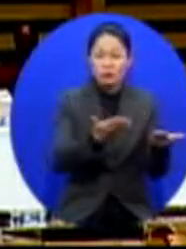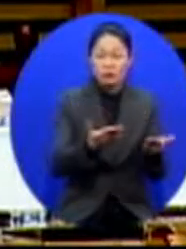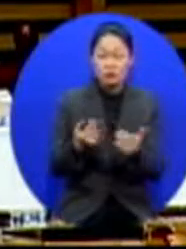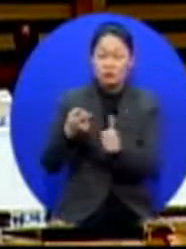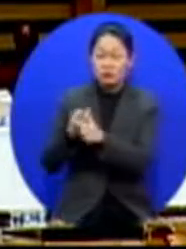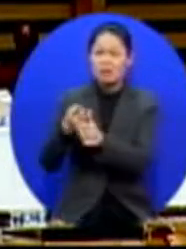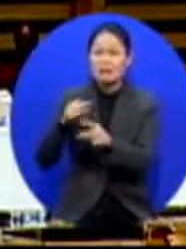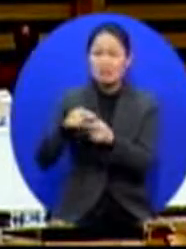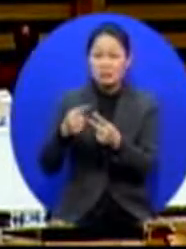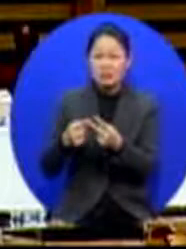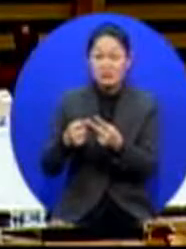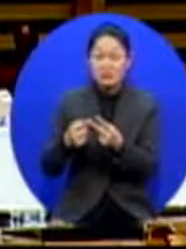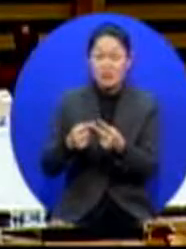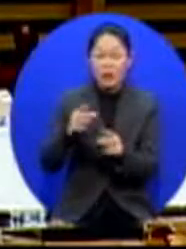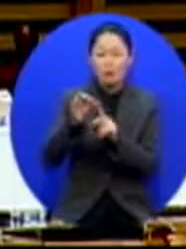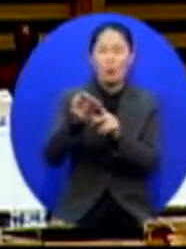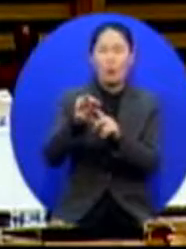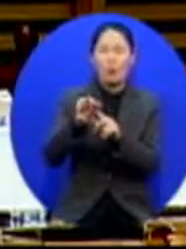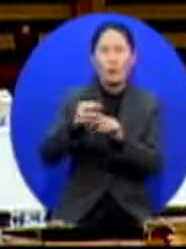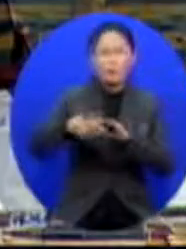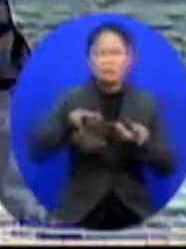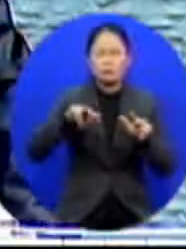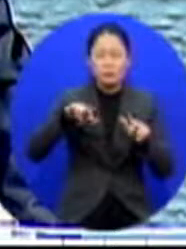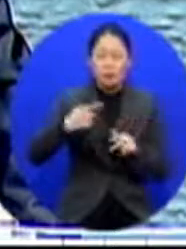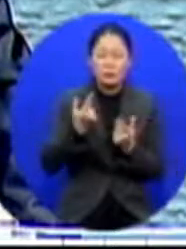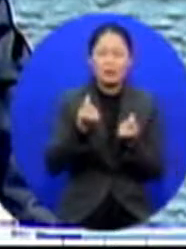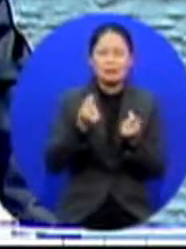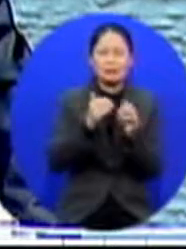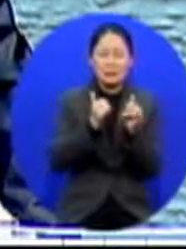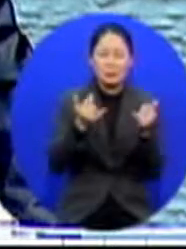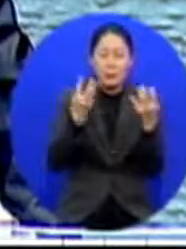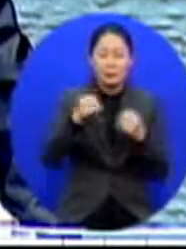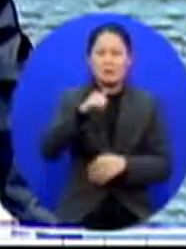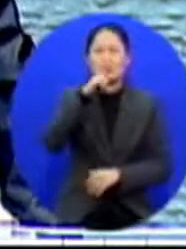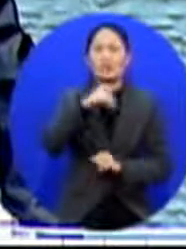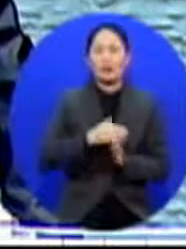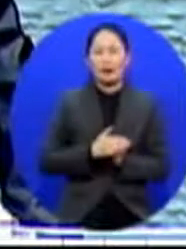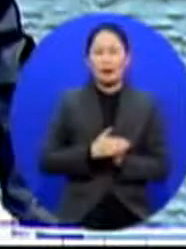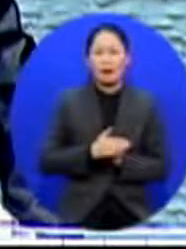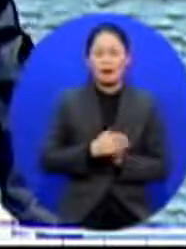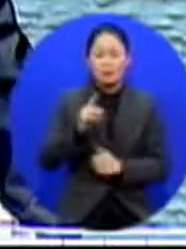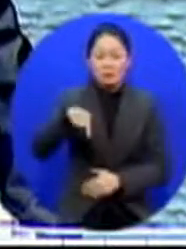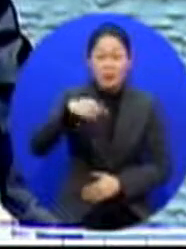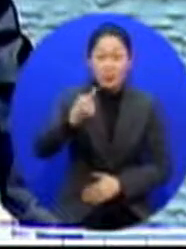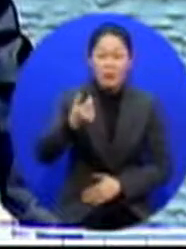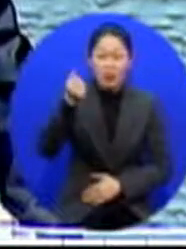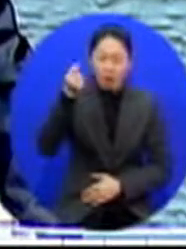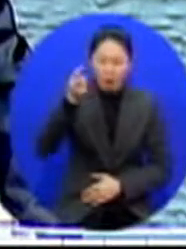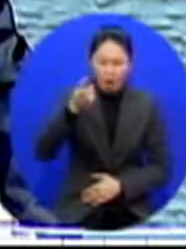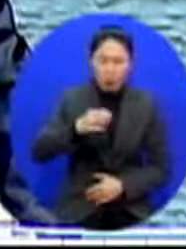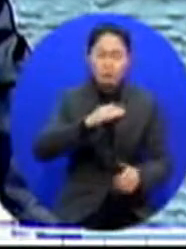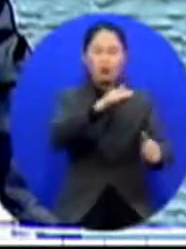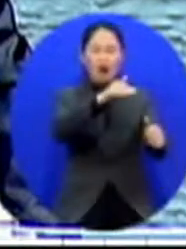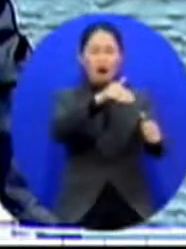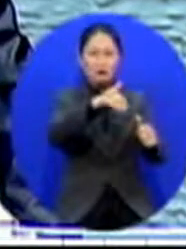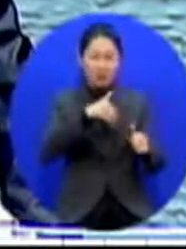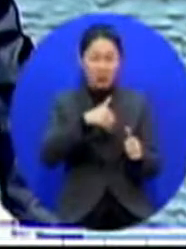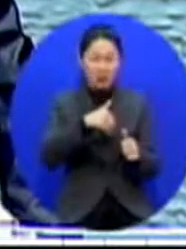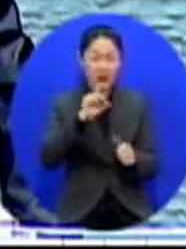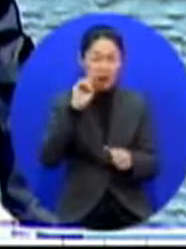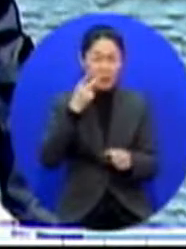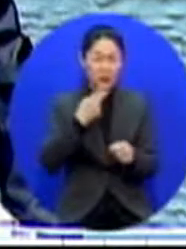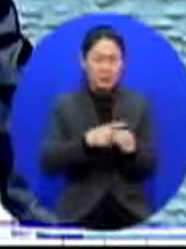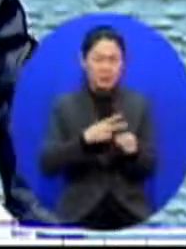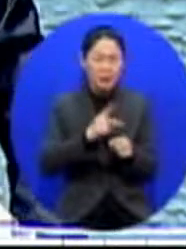죽이 든 돈 받고 재판 했던 사람입니다 그 다음에 여러번 불러서 사도 바울의 말을